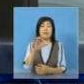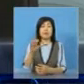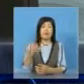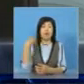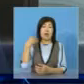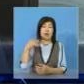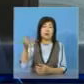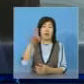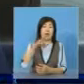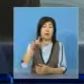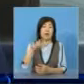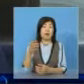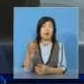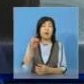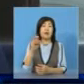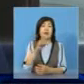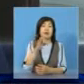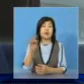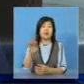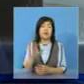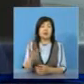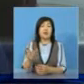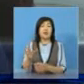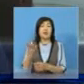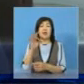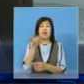Ақтөбе, Оренбург, Казань тағы басқа қалаларға рейстерді